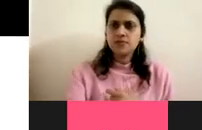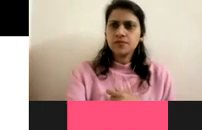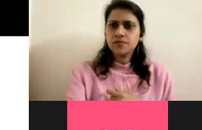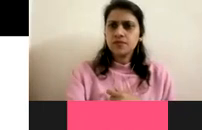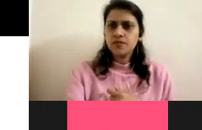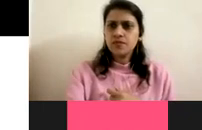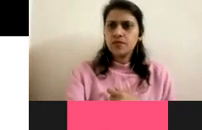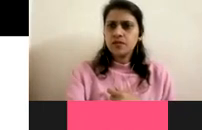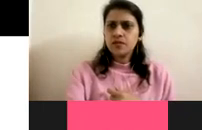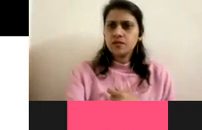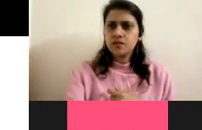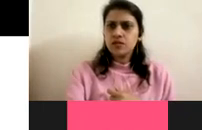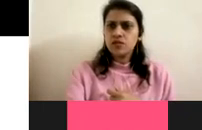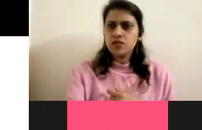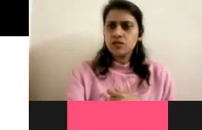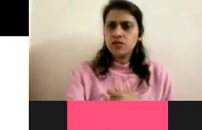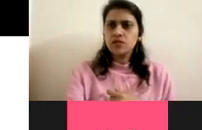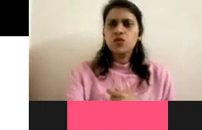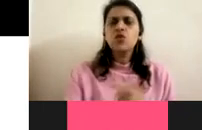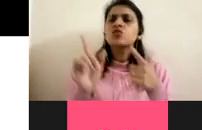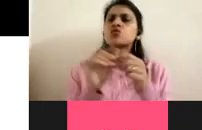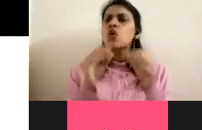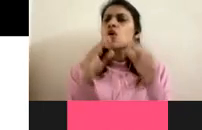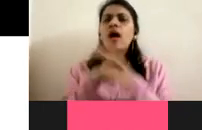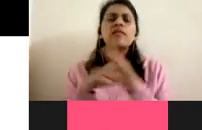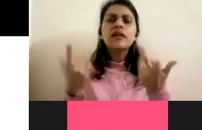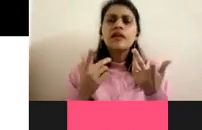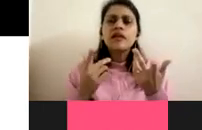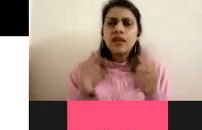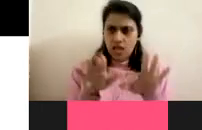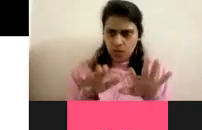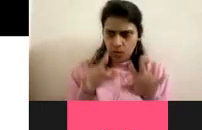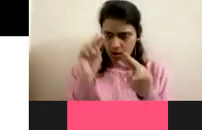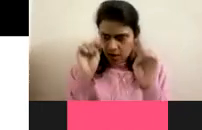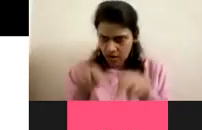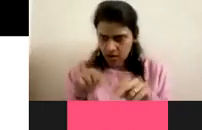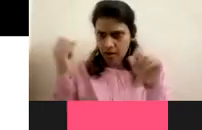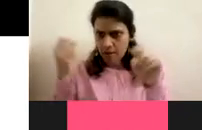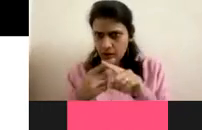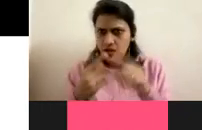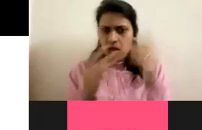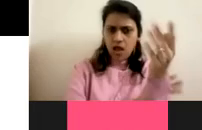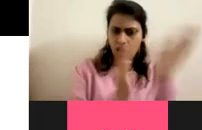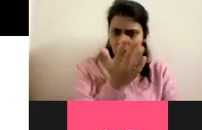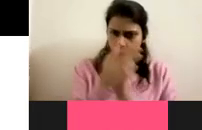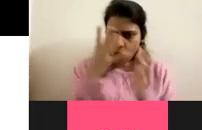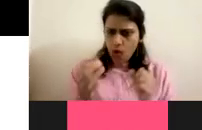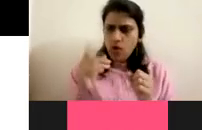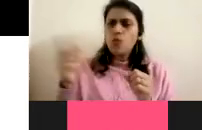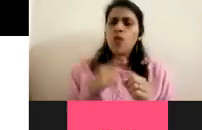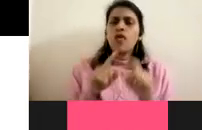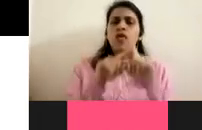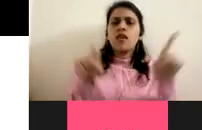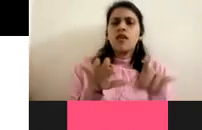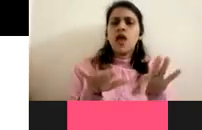जॉब टाइपिंग है जॉब में, ठीक है, आपको कंप्यूटर का नॉलेज है, ये चाहिए कि दो हाथ चाहिए, तीन पैर चाहिए, चार